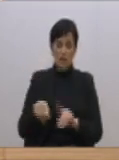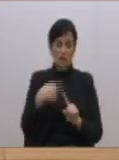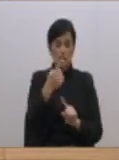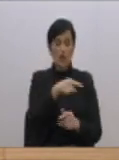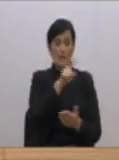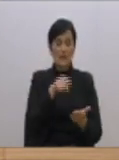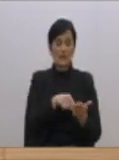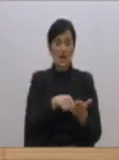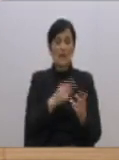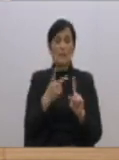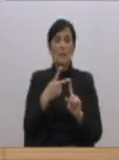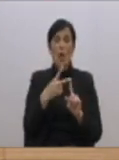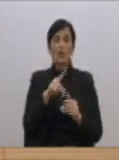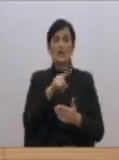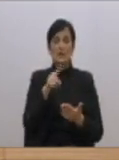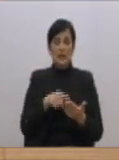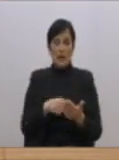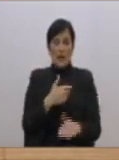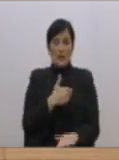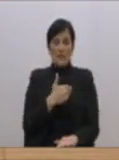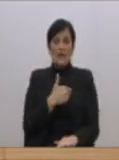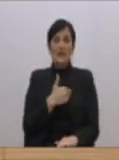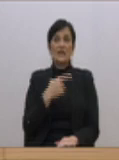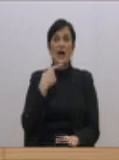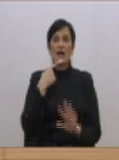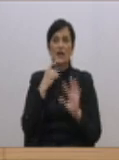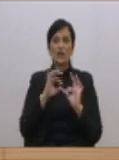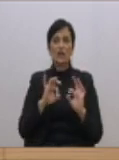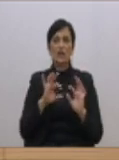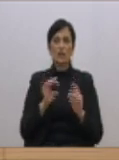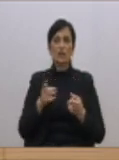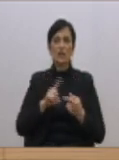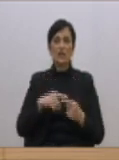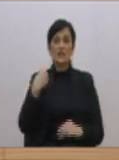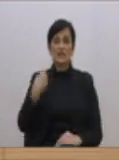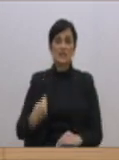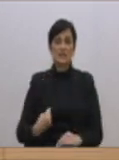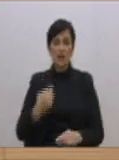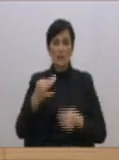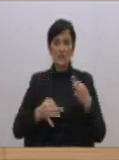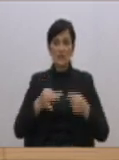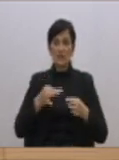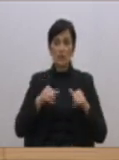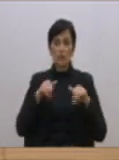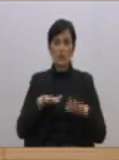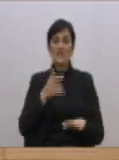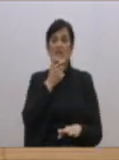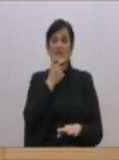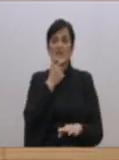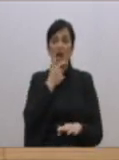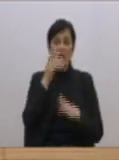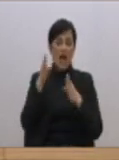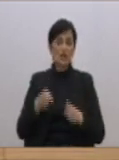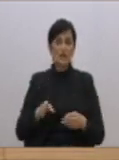se meuri sakit, romelitz minda rom, megin minda githrat. Este ceva Strasburgi sa samartlos gazat cu atileva. Sa ca sultan daca